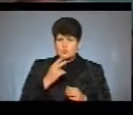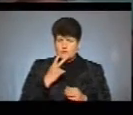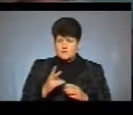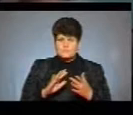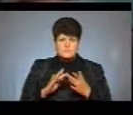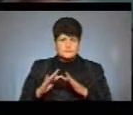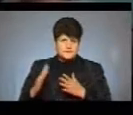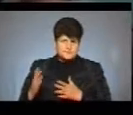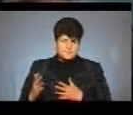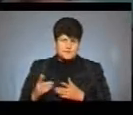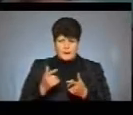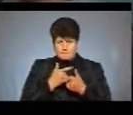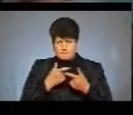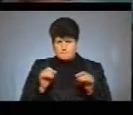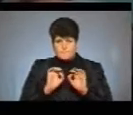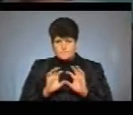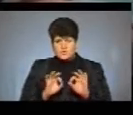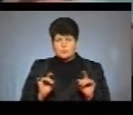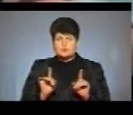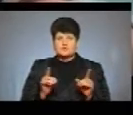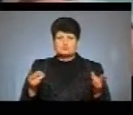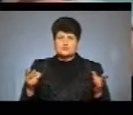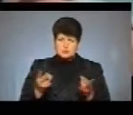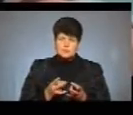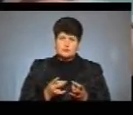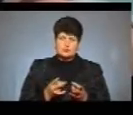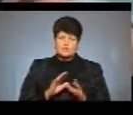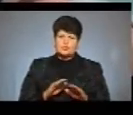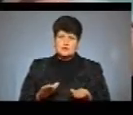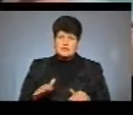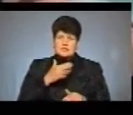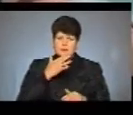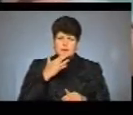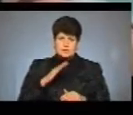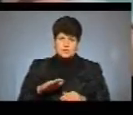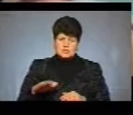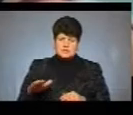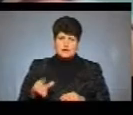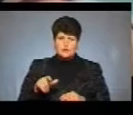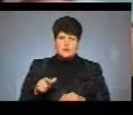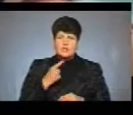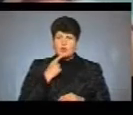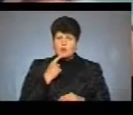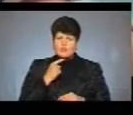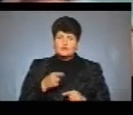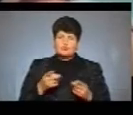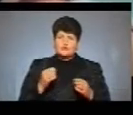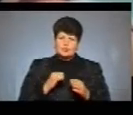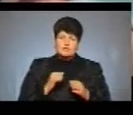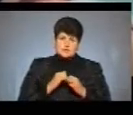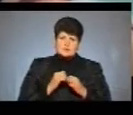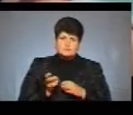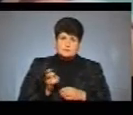соціальних мережах повідомлення, що потребують діти, багато дітей і людей крові, тому час від часу